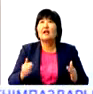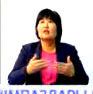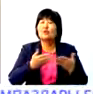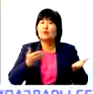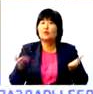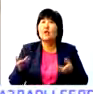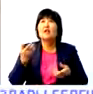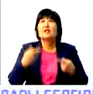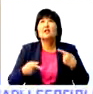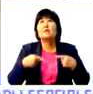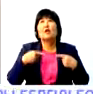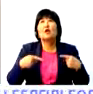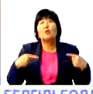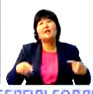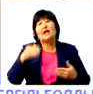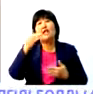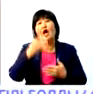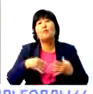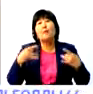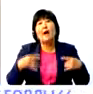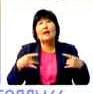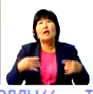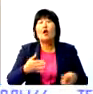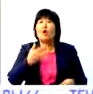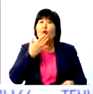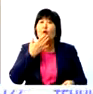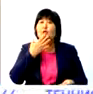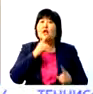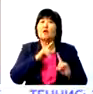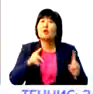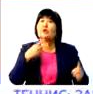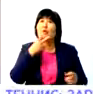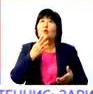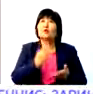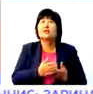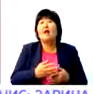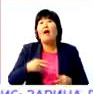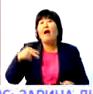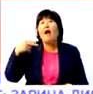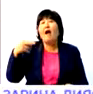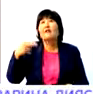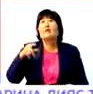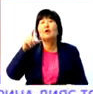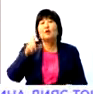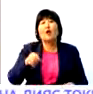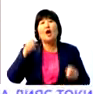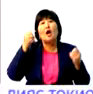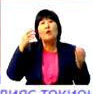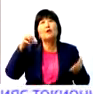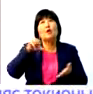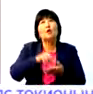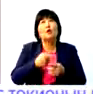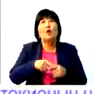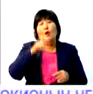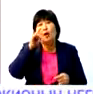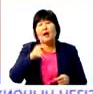немесе басқа да бағдарламалардан ұлттықты бояуды көріп жатырмыз. Әдебиеттік тұлғада да мәдениеттегі тұлғанда осы